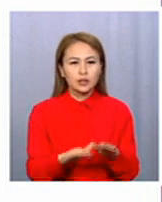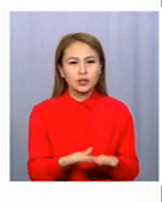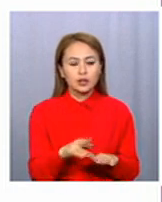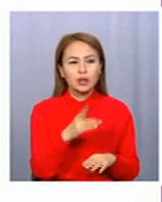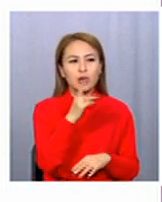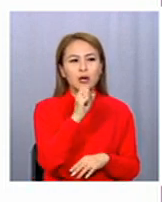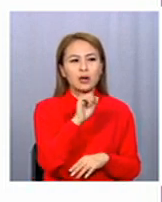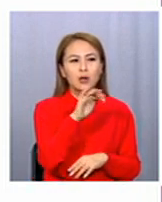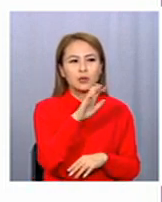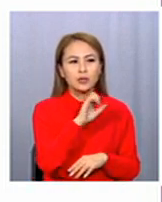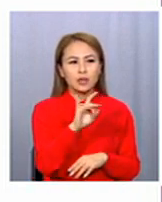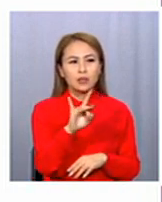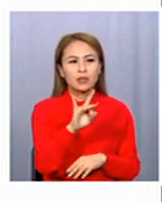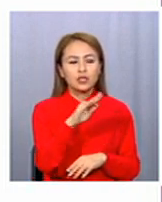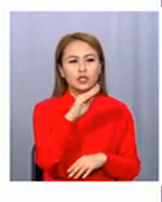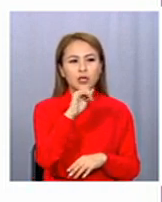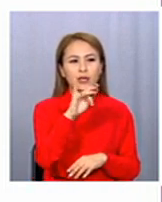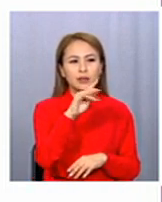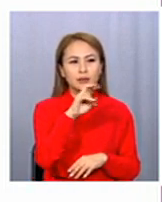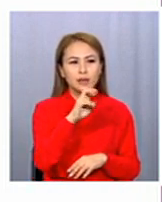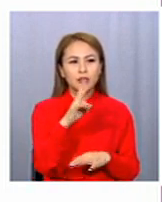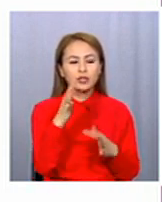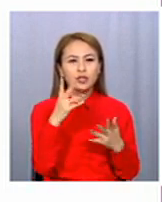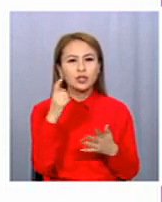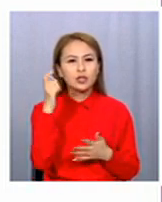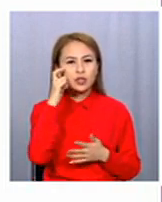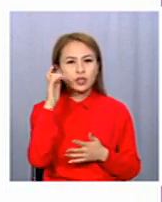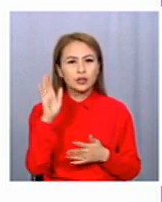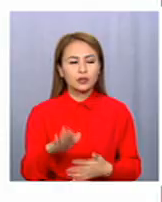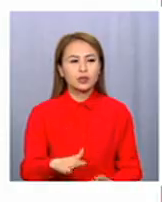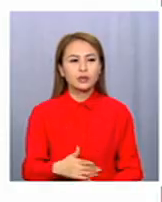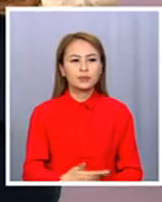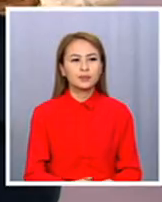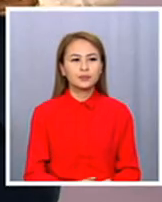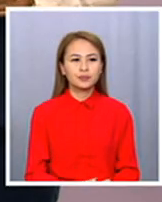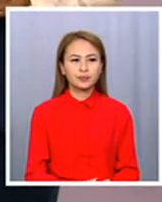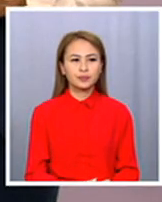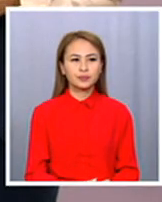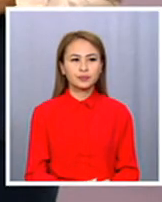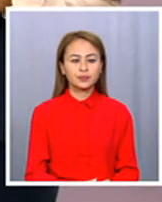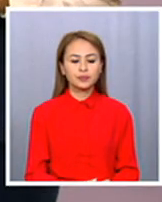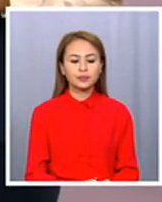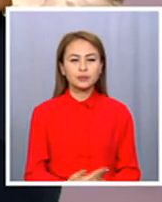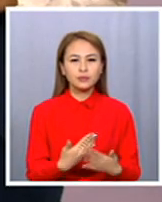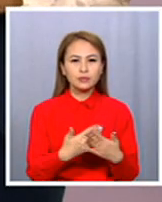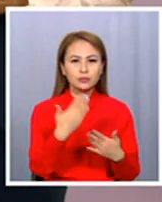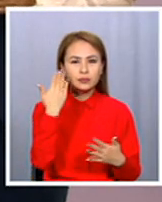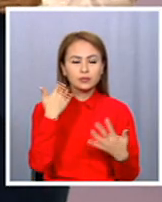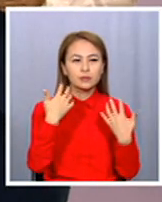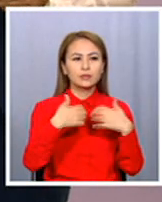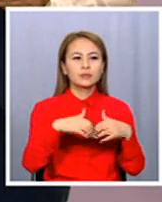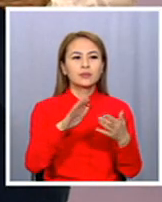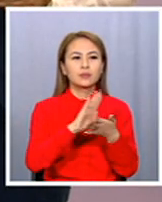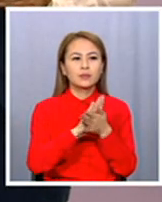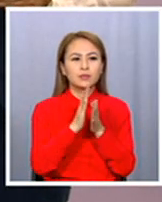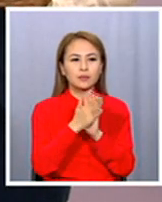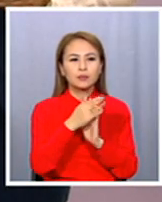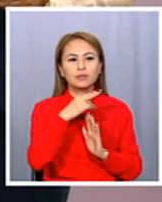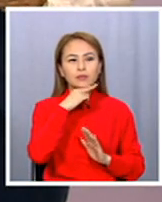кіші. Кәусәр Жарқыннан неше жас кіші? Алдымен есептің қысқаша шартына назар